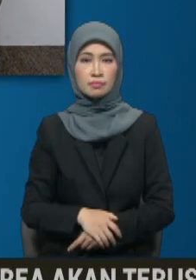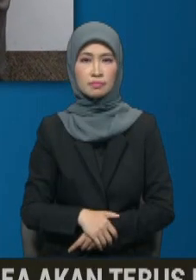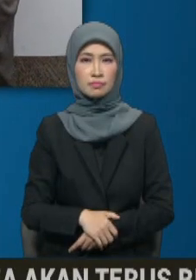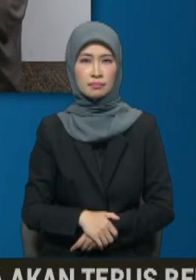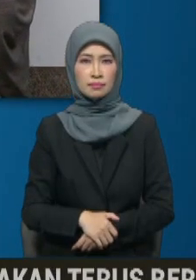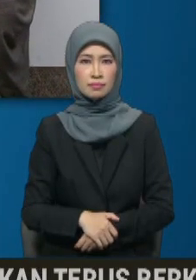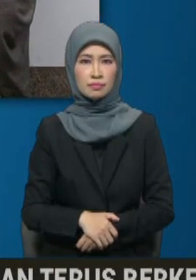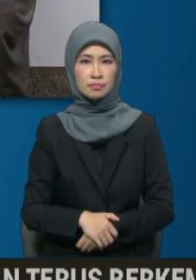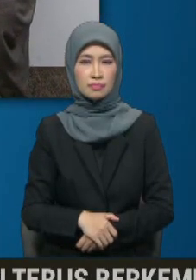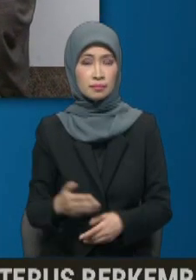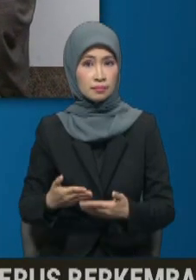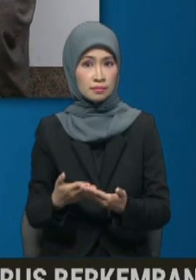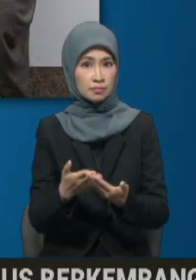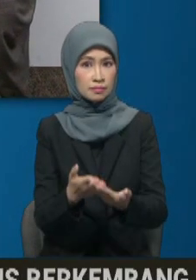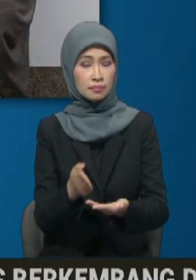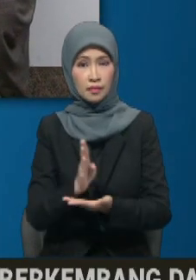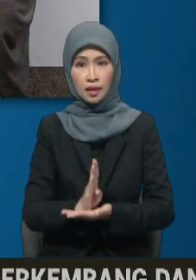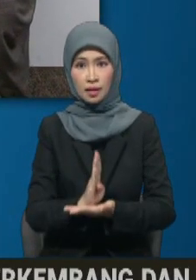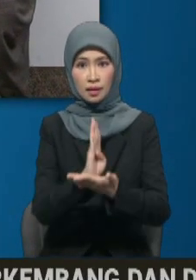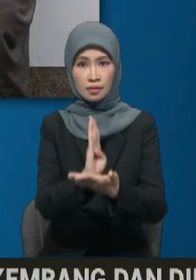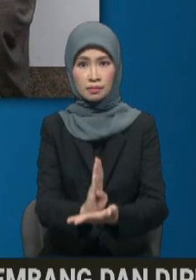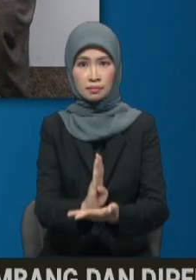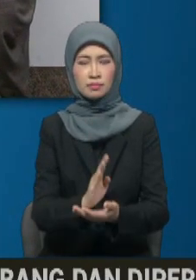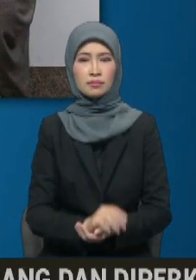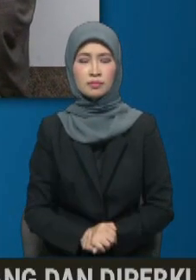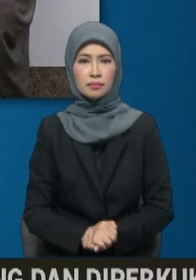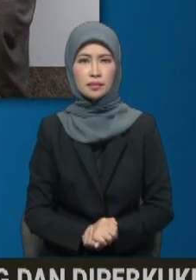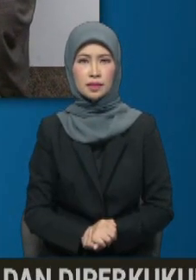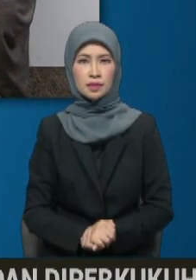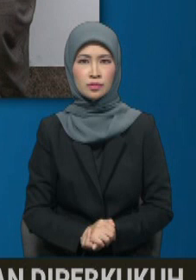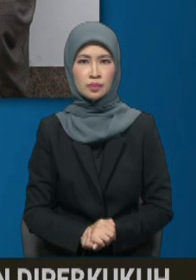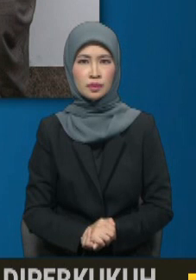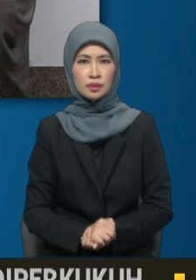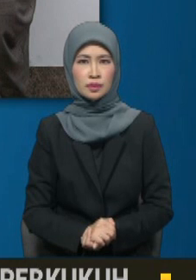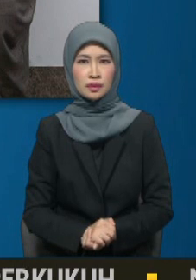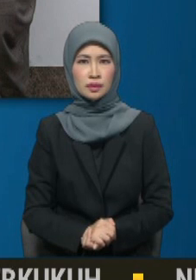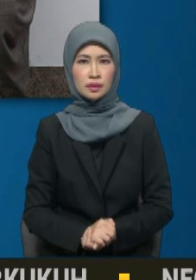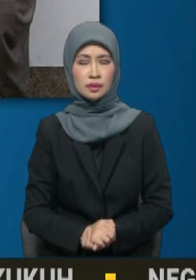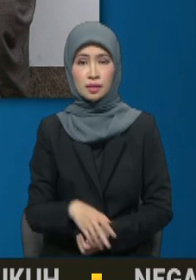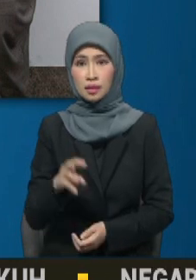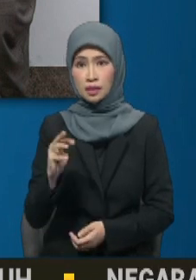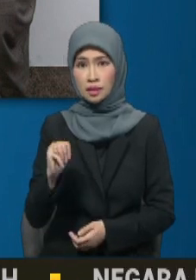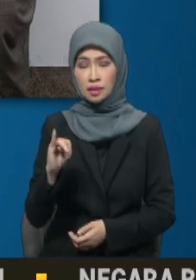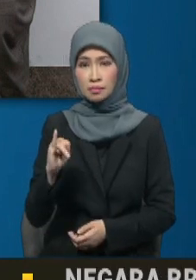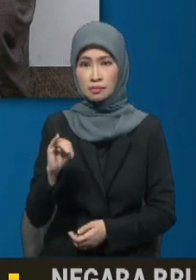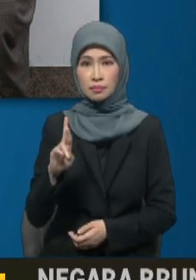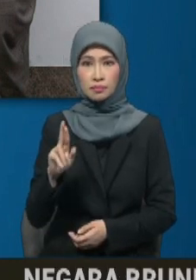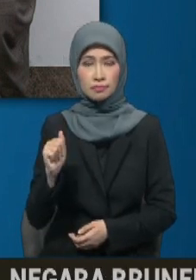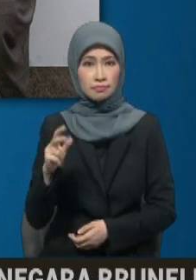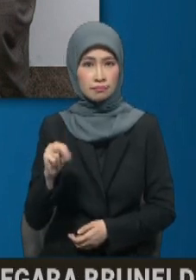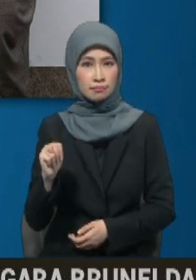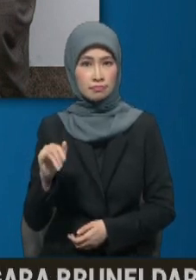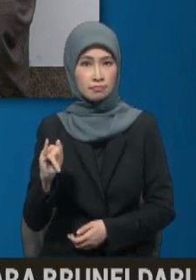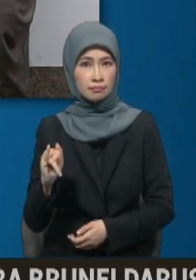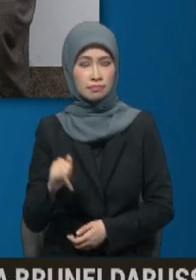sukan penyerahan bantuan kepada mangsa-mangsa bencana disempurnakan oleh dayang Mirani floriza binti Abdul